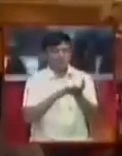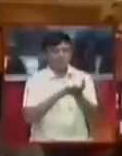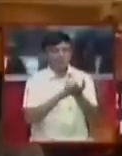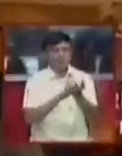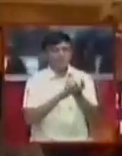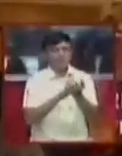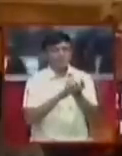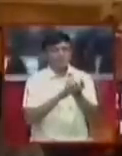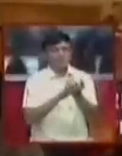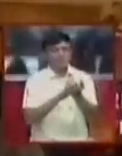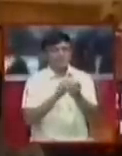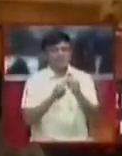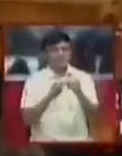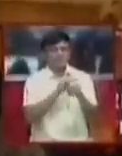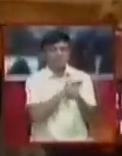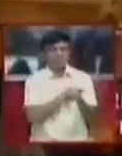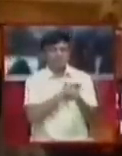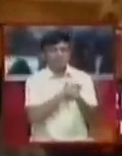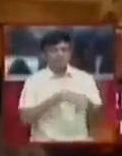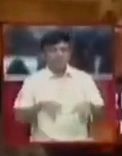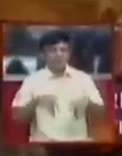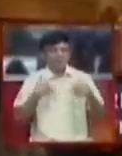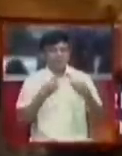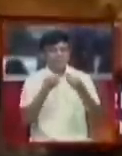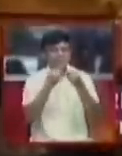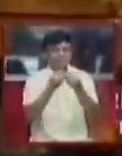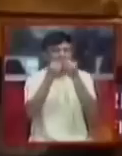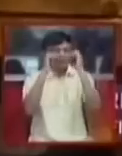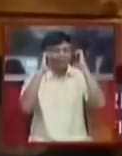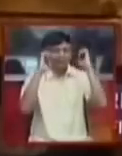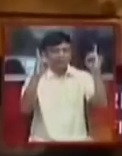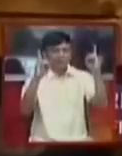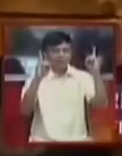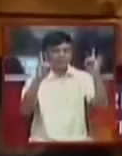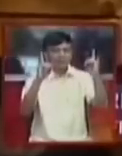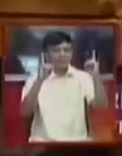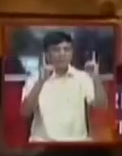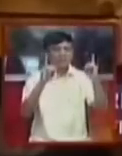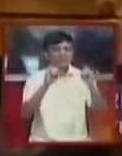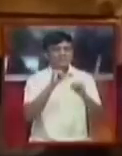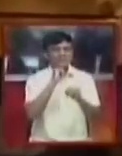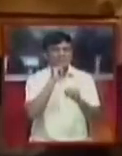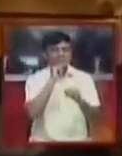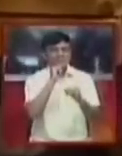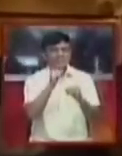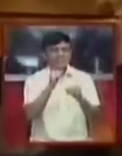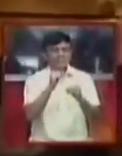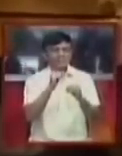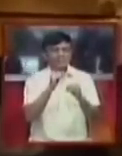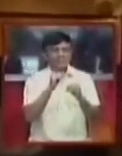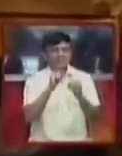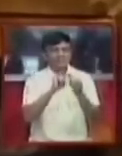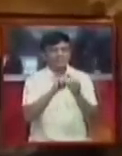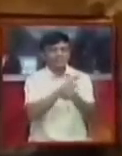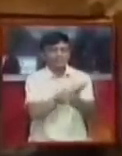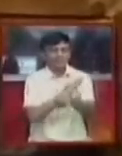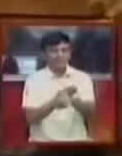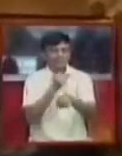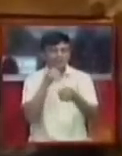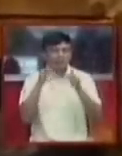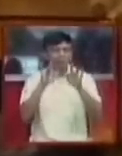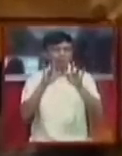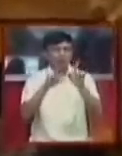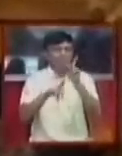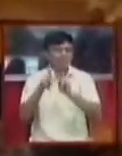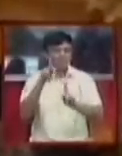ang mission ko sa buhay, nung magpaaral sila, may bigay ko yung tamang edukasyon na hindi maging musmusin yung anak ko, hindi kaawa-awa ng